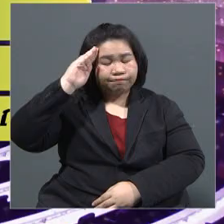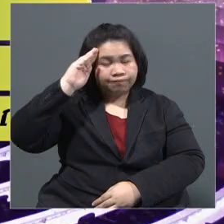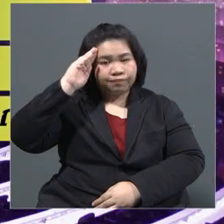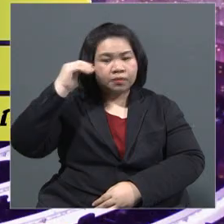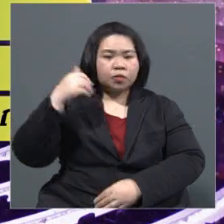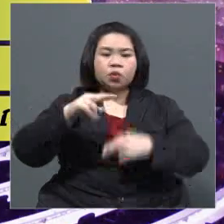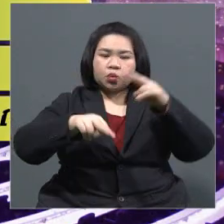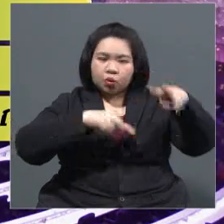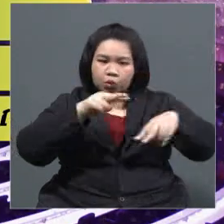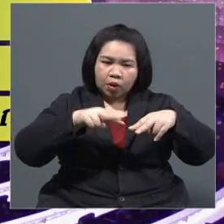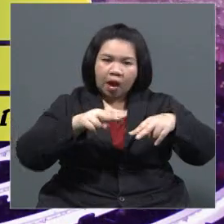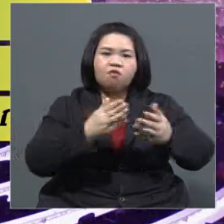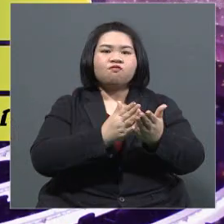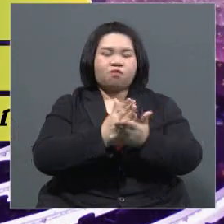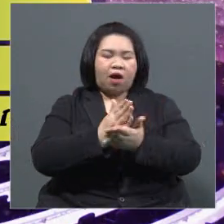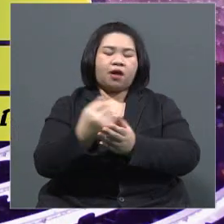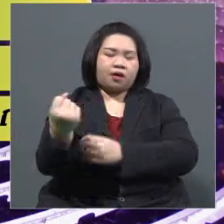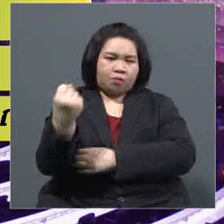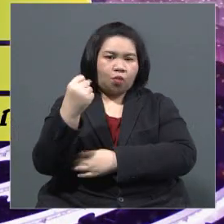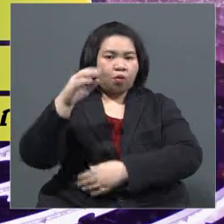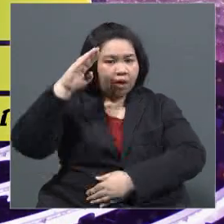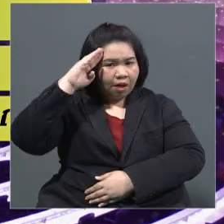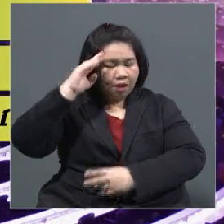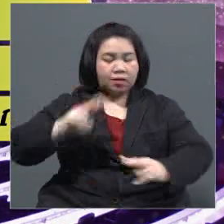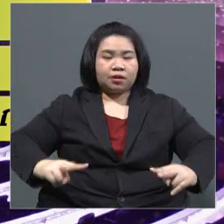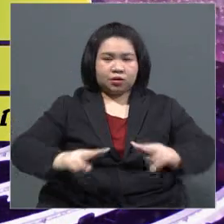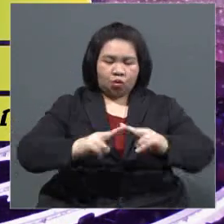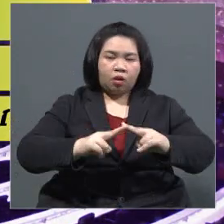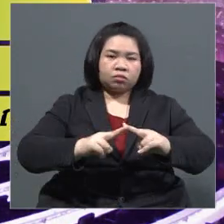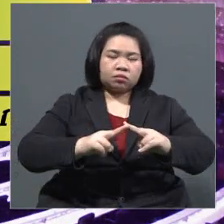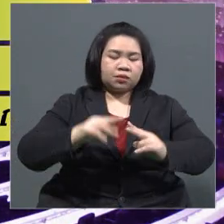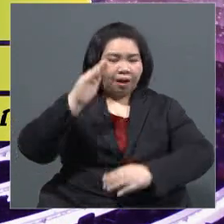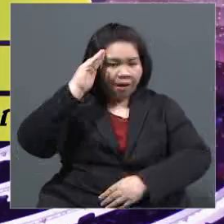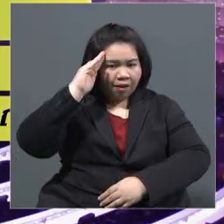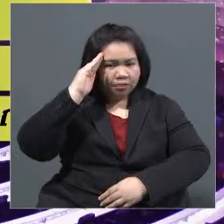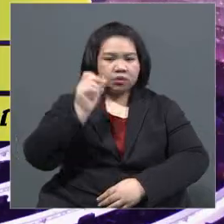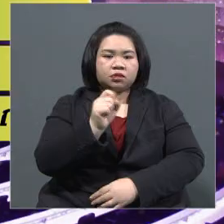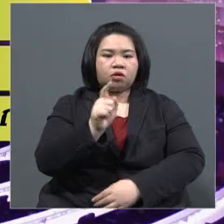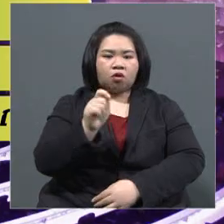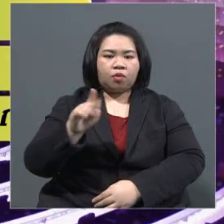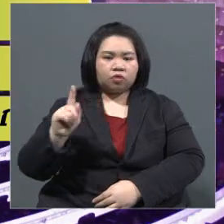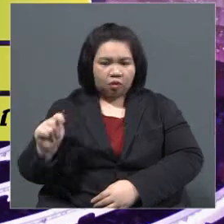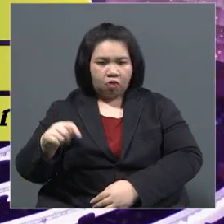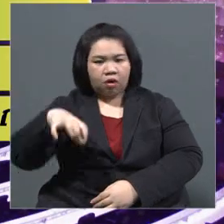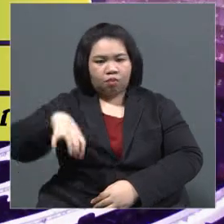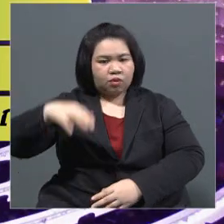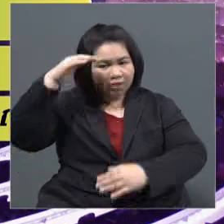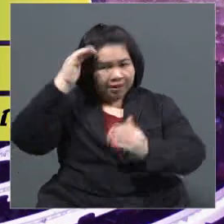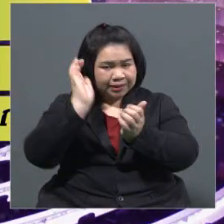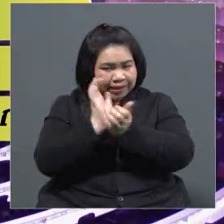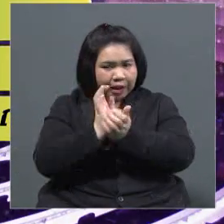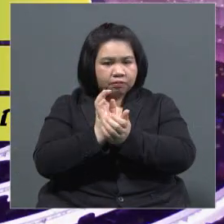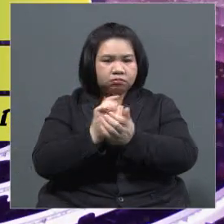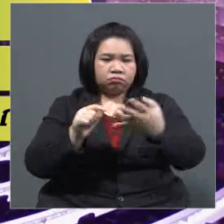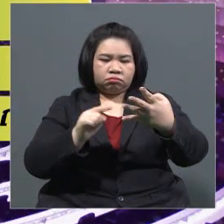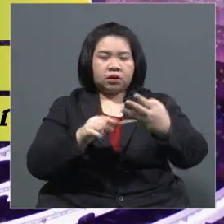กำกับดูแลงานด้านความมั่นคงกระทรวงกลาโหมสอบตสำนักงานตำรวจแห่งชาติและกรมสอบสวนคดีพิเศษหรือว่า